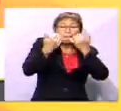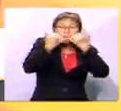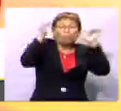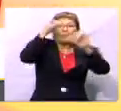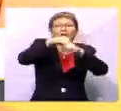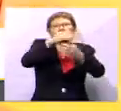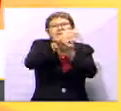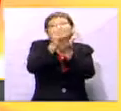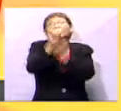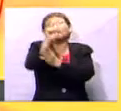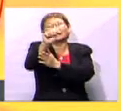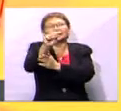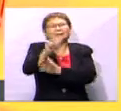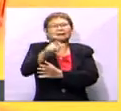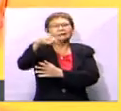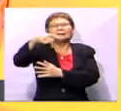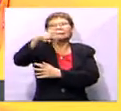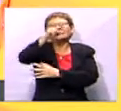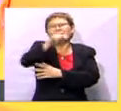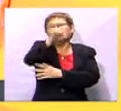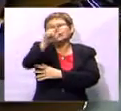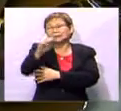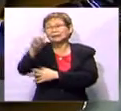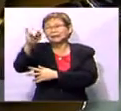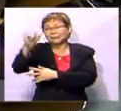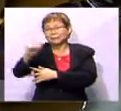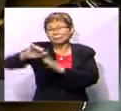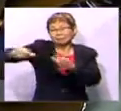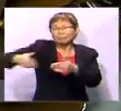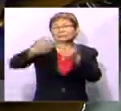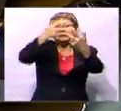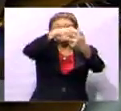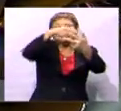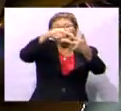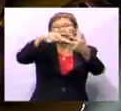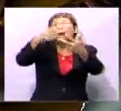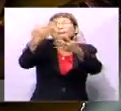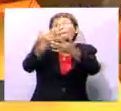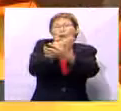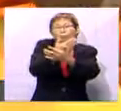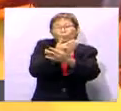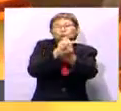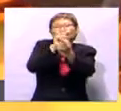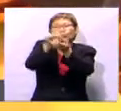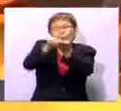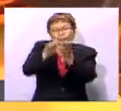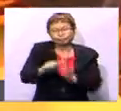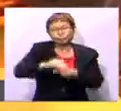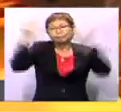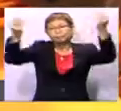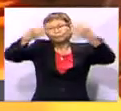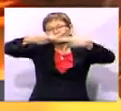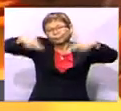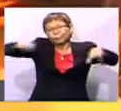a selain pikanto nazakia dijangka akan memperkenal tiga lagi model baharu tahun ini beliau ditemui pemberita pada Majlis